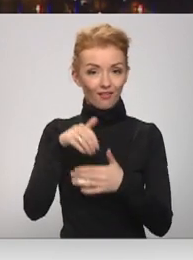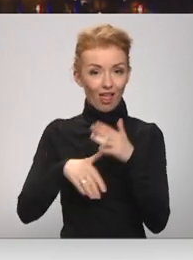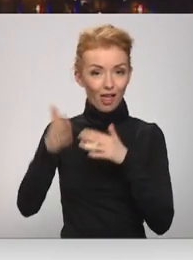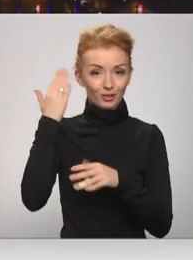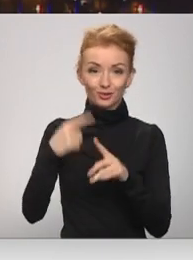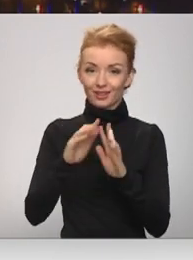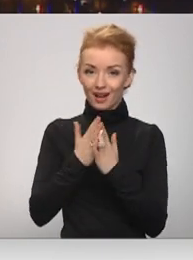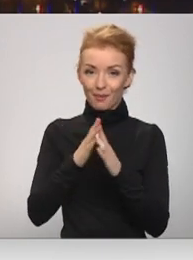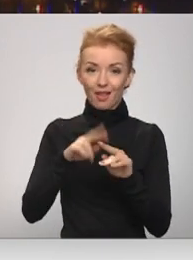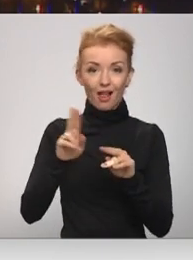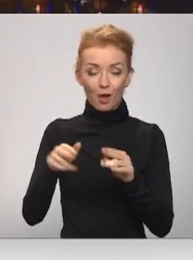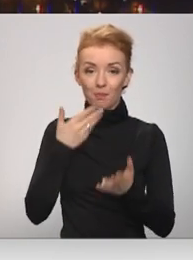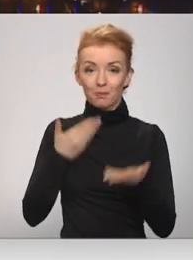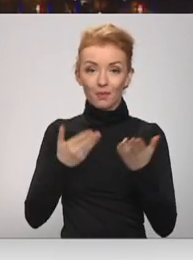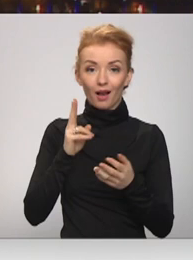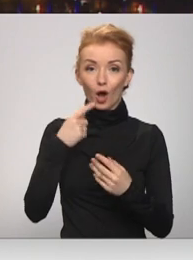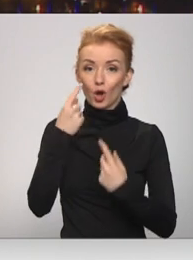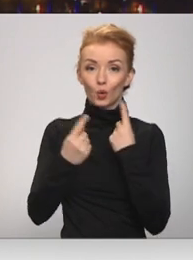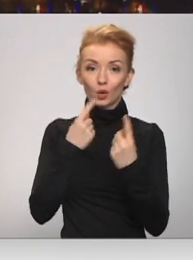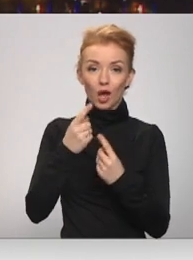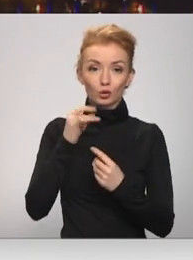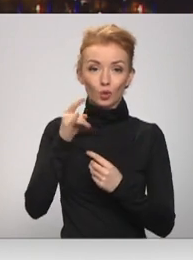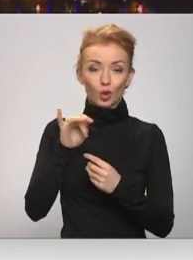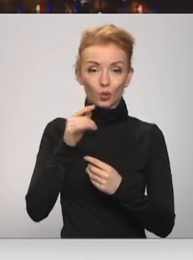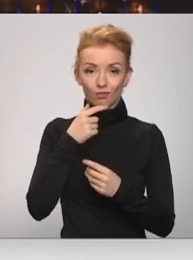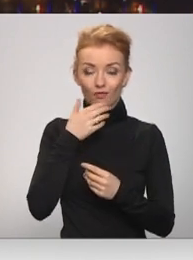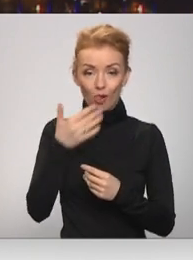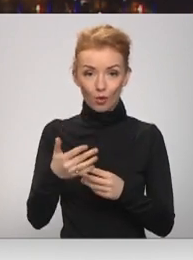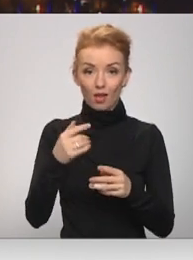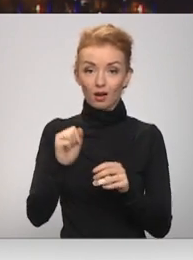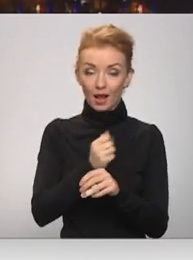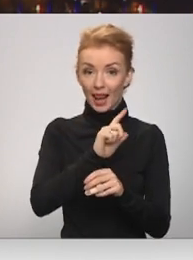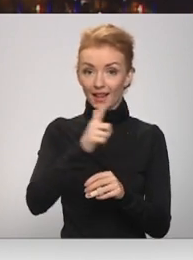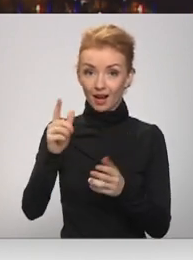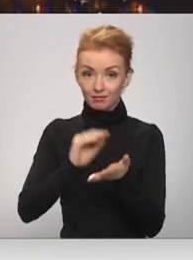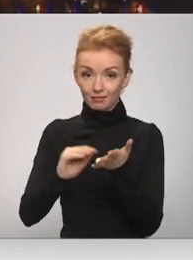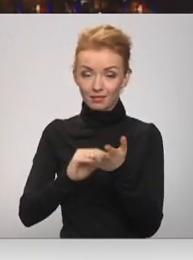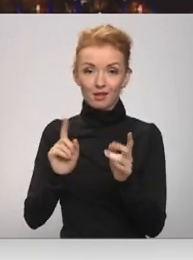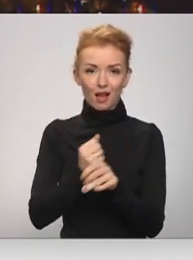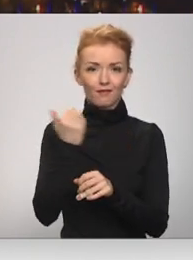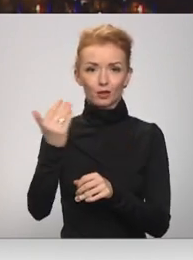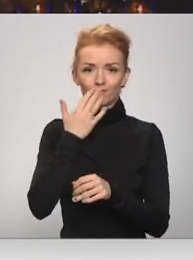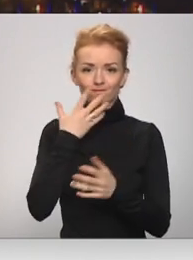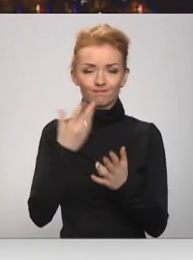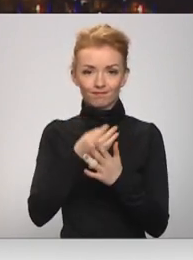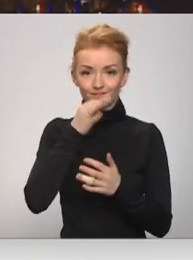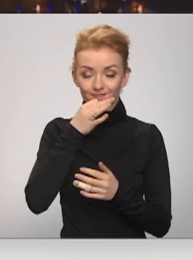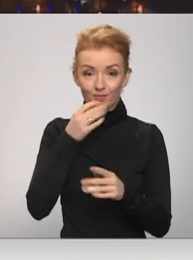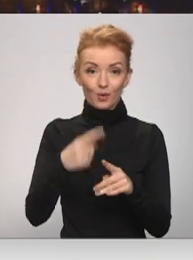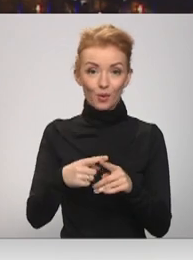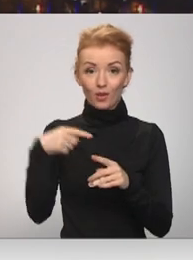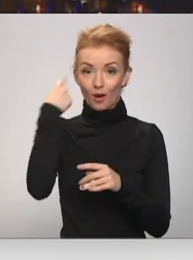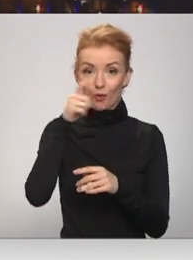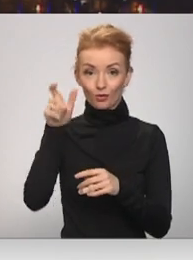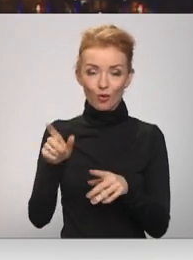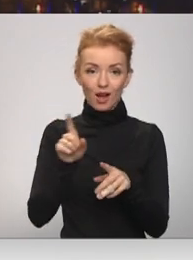grāmata ļauj ikvienam iemēģināt, kā ir runāt suitu mēlē, jo teksti ir gan literārajā valodā, gan suitu izloksnē. Grāmatas autors savus stāstus ir